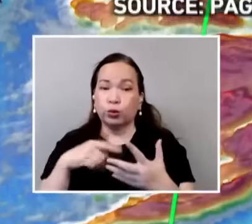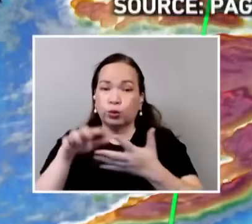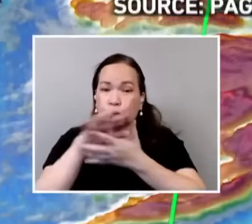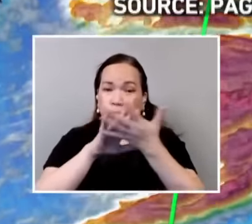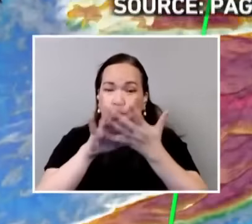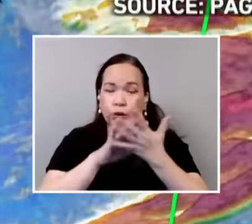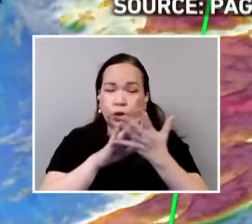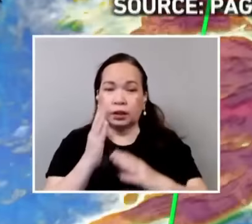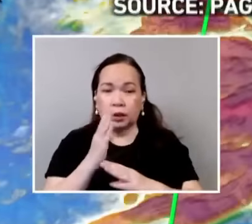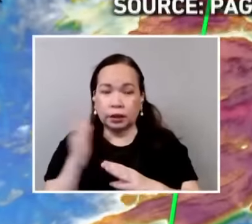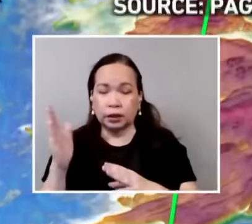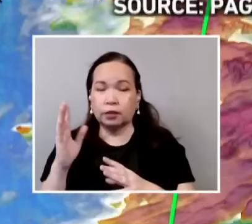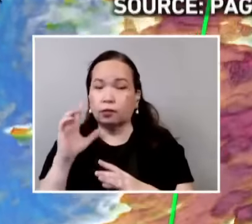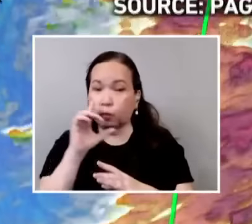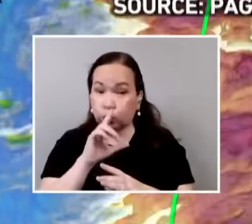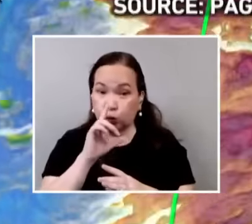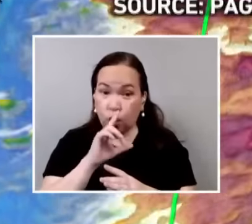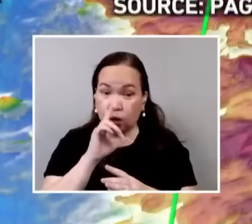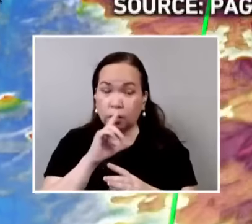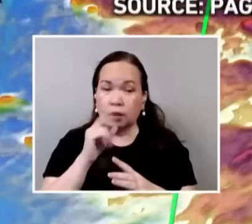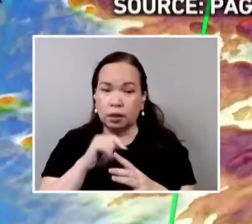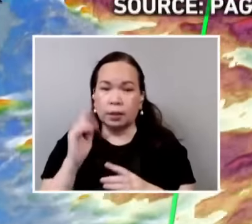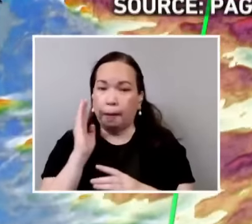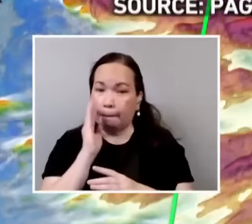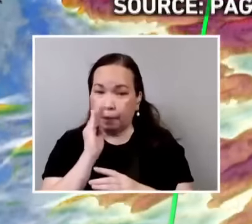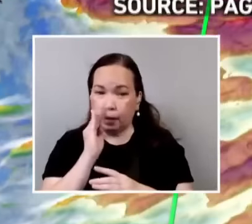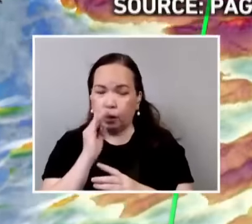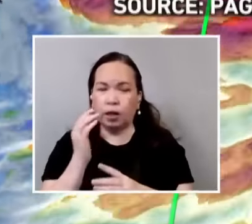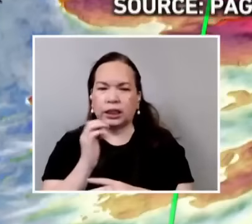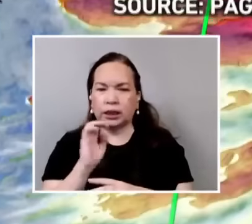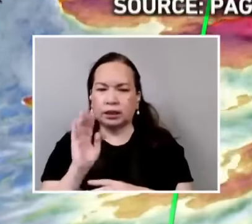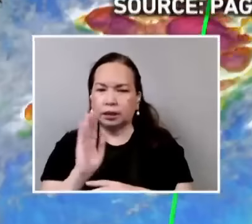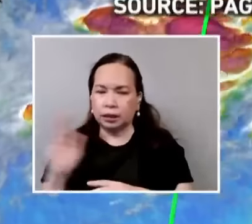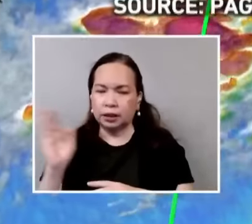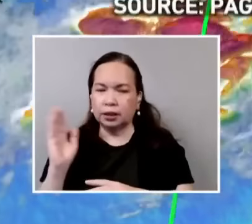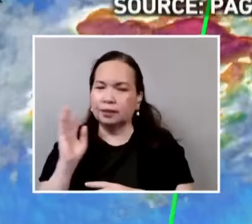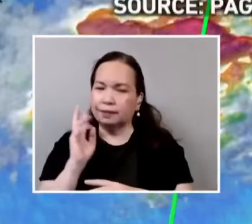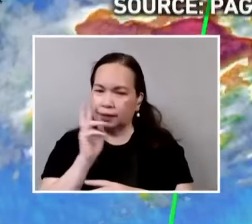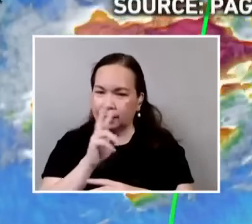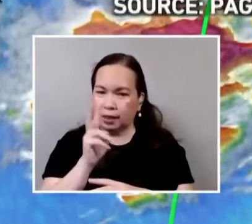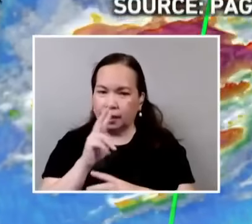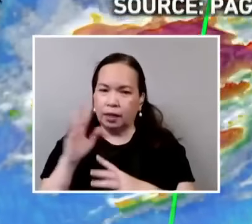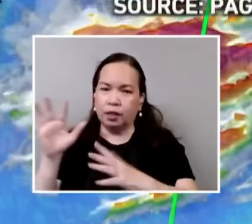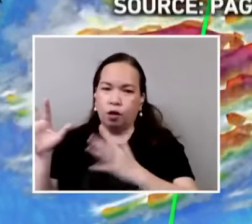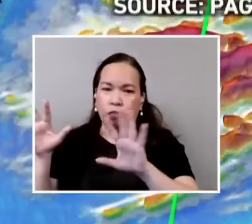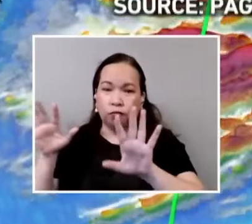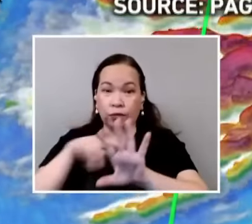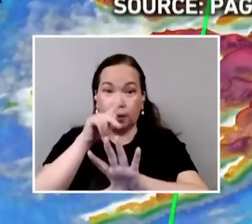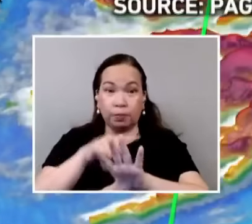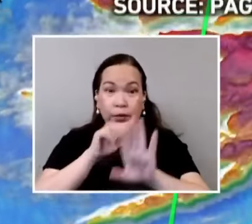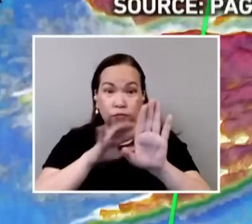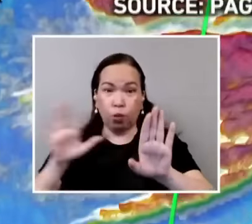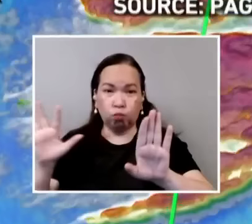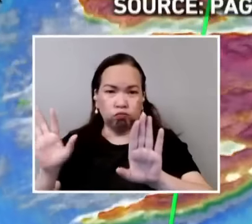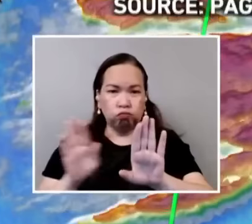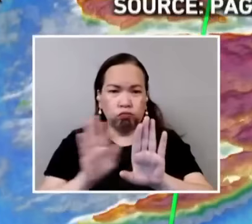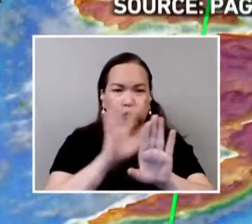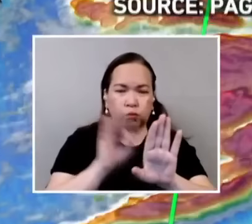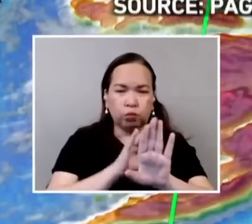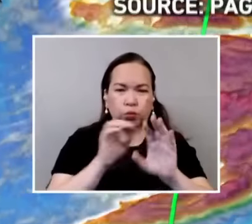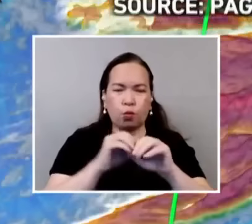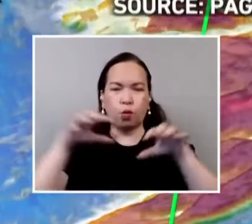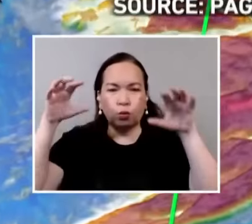ng Luzon, lalo po sa may Bicol region at maging sa may Eastern Visayas, at hinihila ng bagyo ang habagat na nagpapaulan naman sa Mimaropa, sa